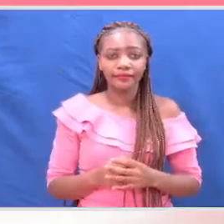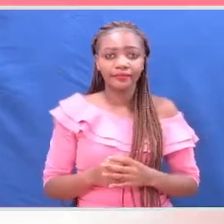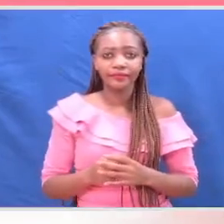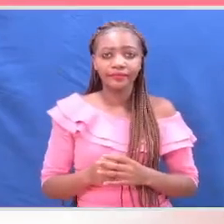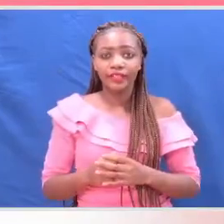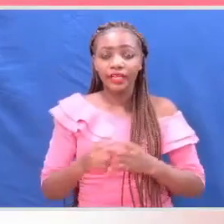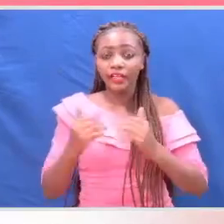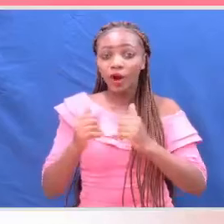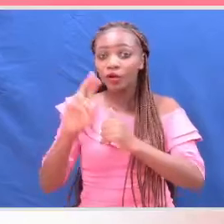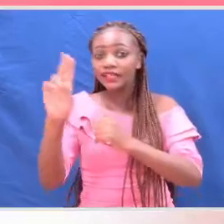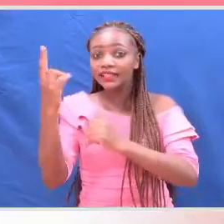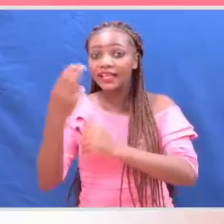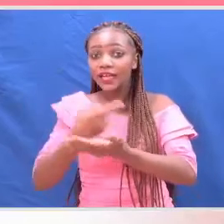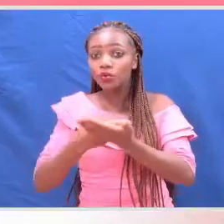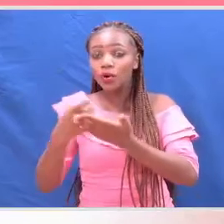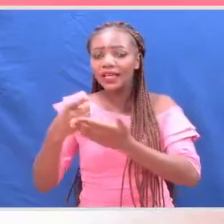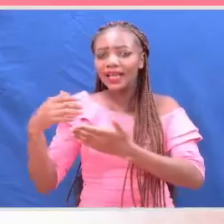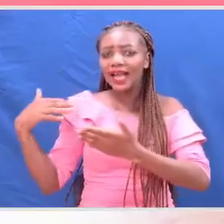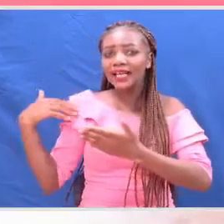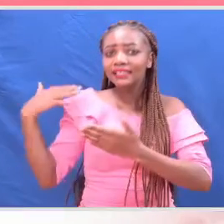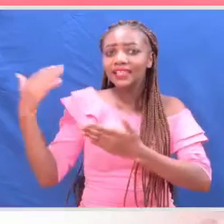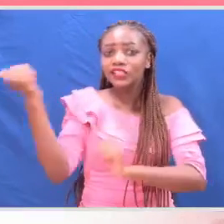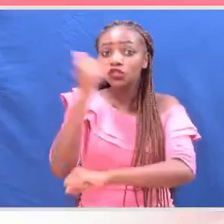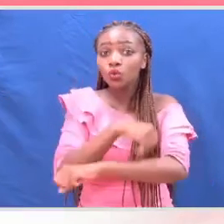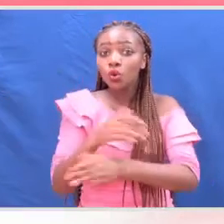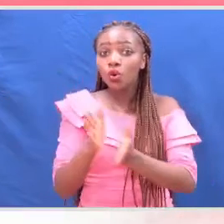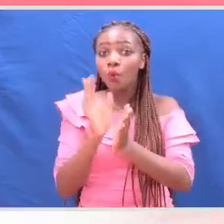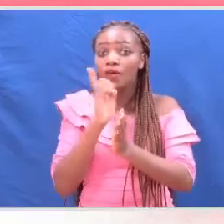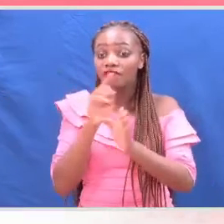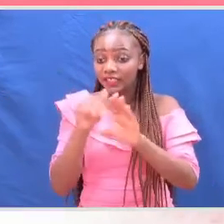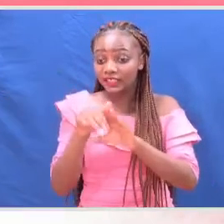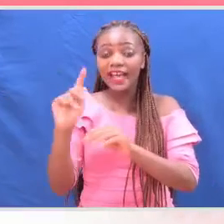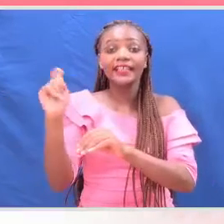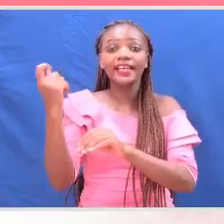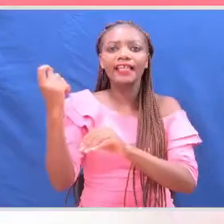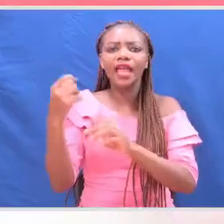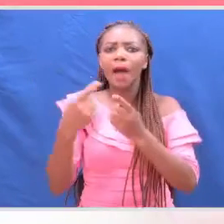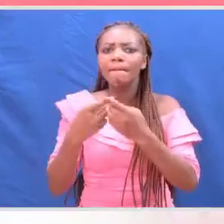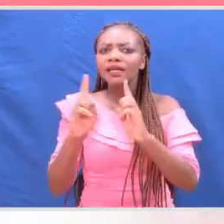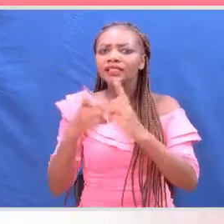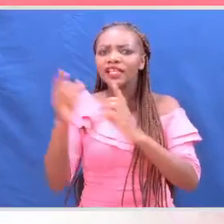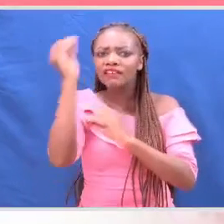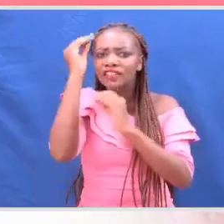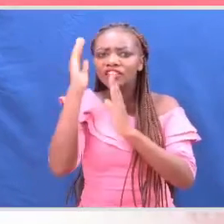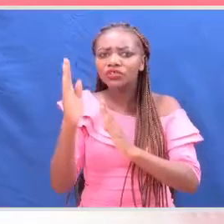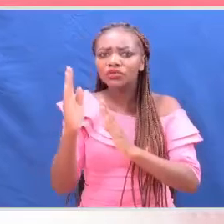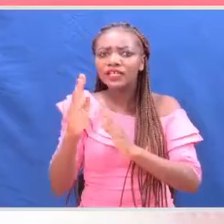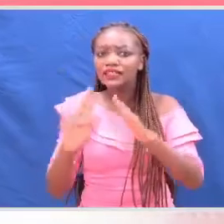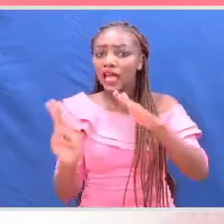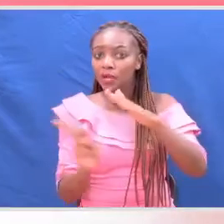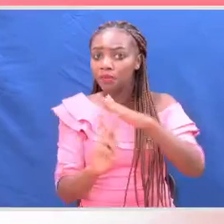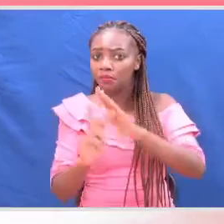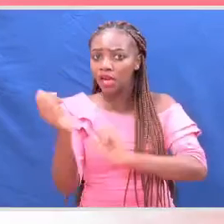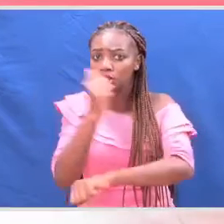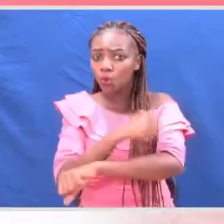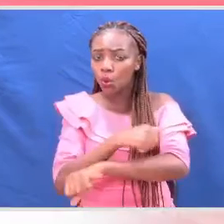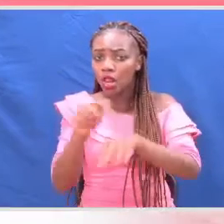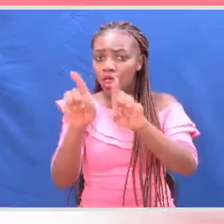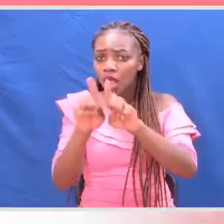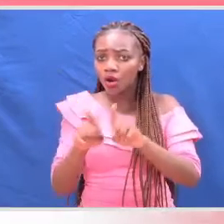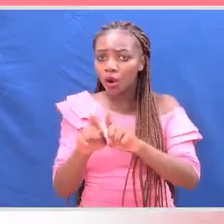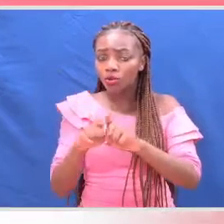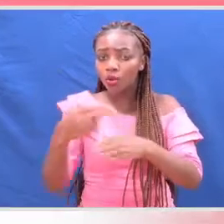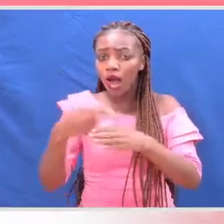Ni wiki ya pili sasa tangu kufunguliwa kwa shule humu nchini, ila baadhi ya wanafunzi katika shule za msingi na hata